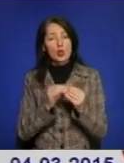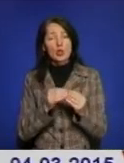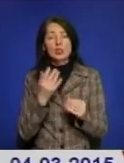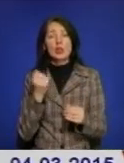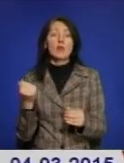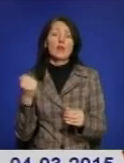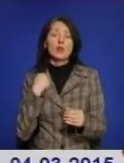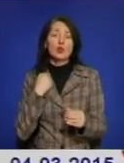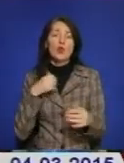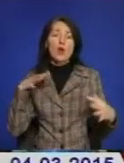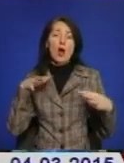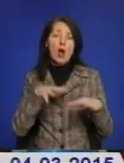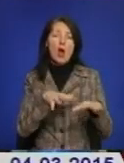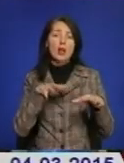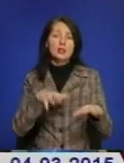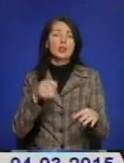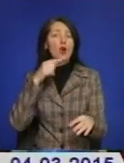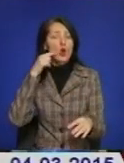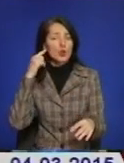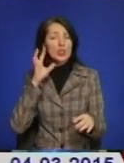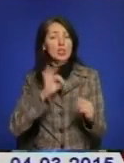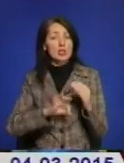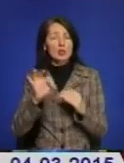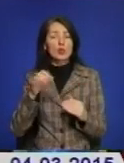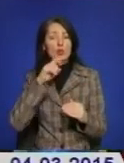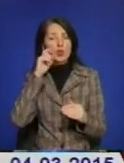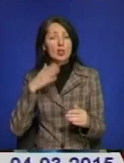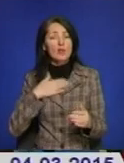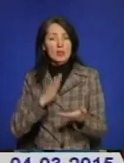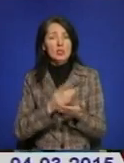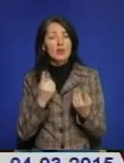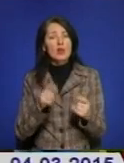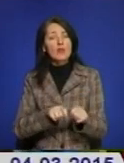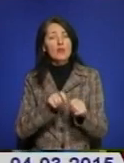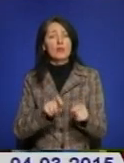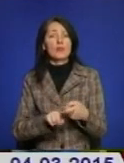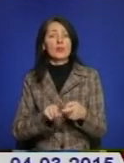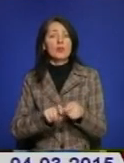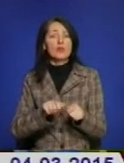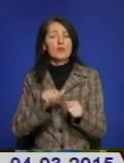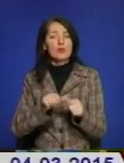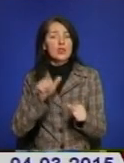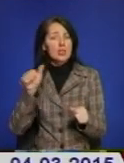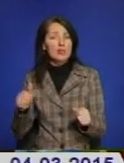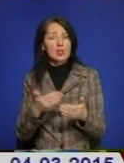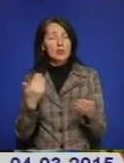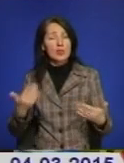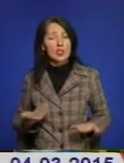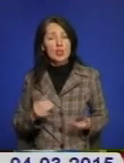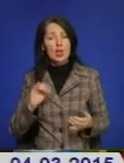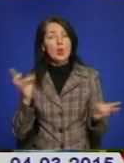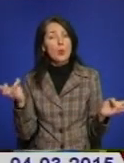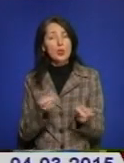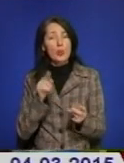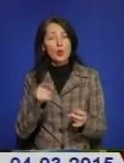сході країни. На превеликий жаль, у нас є велика відірваність від життя і потреби